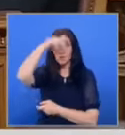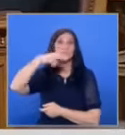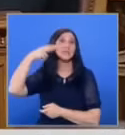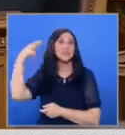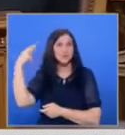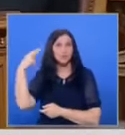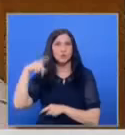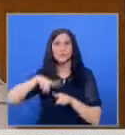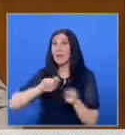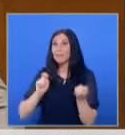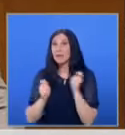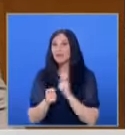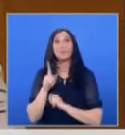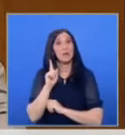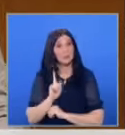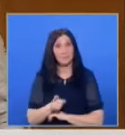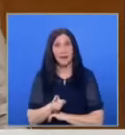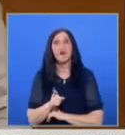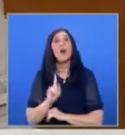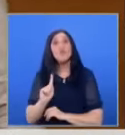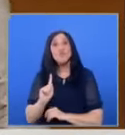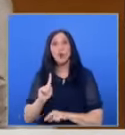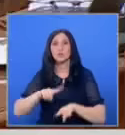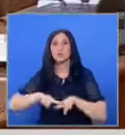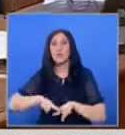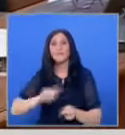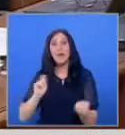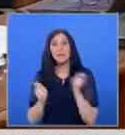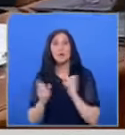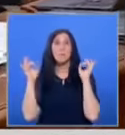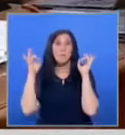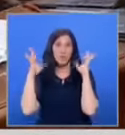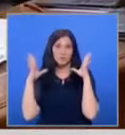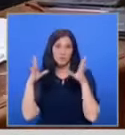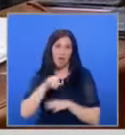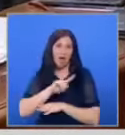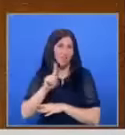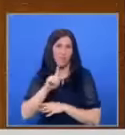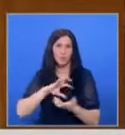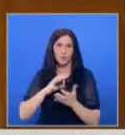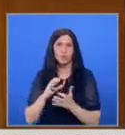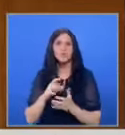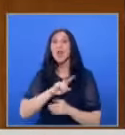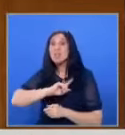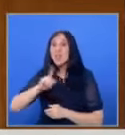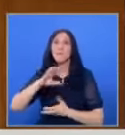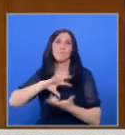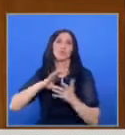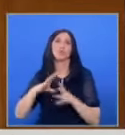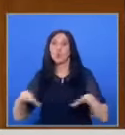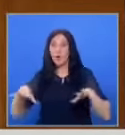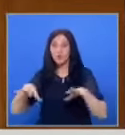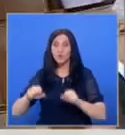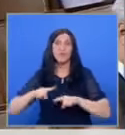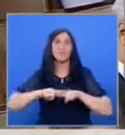институции. Съдебна реформа трябва, но съдебна реформа професионална, а не политическа. Не политическо овладяване